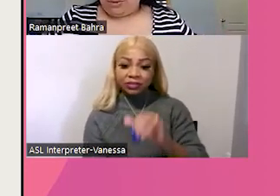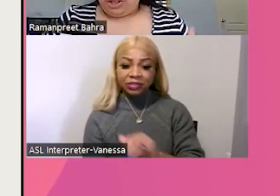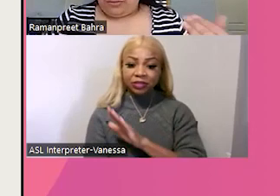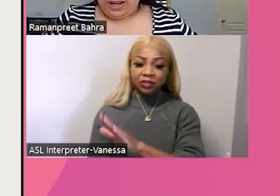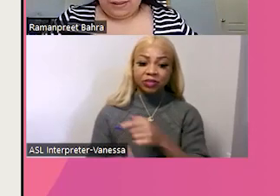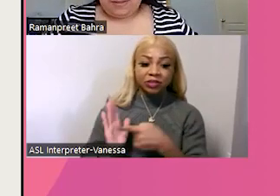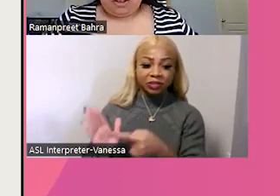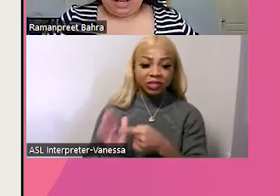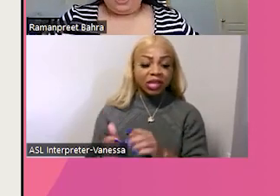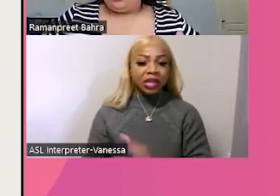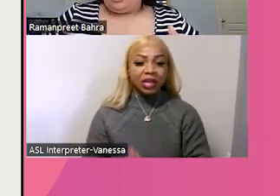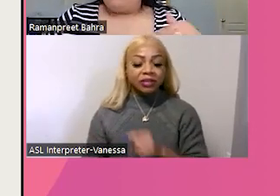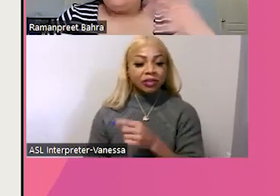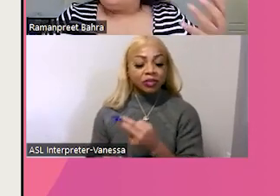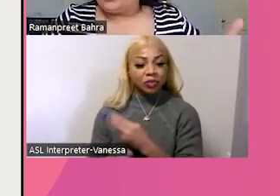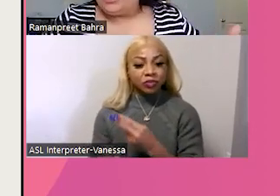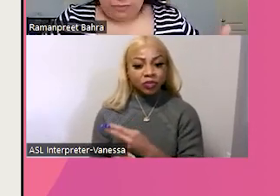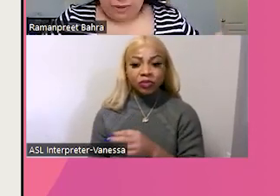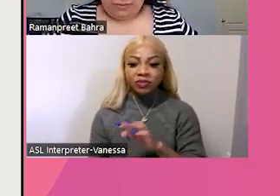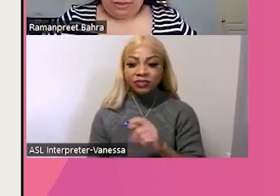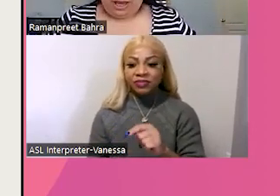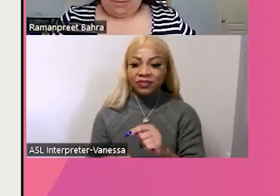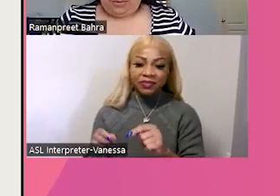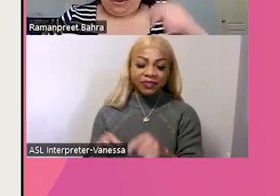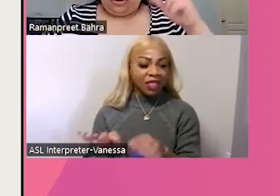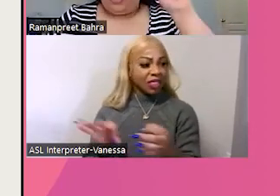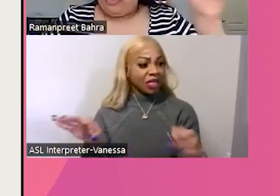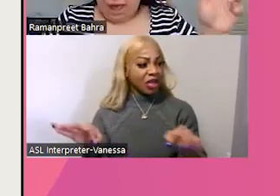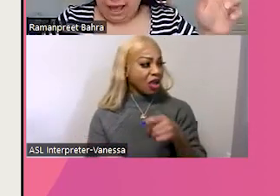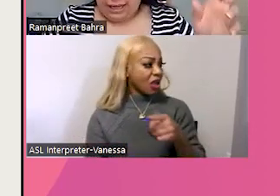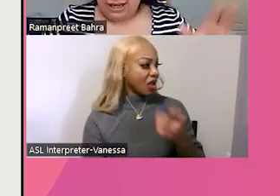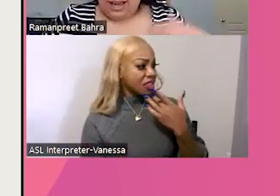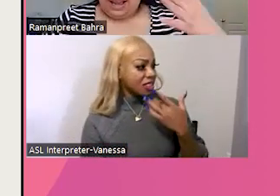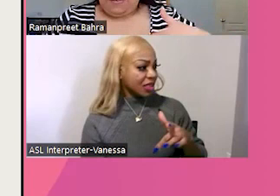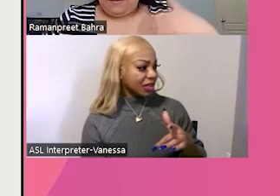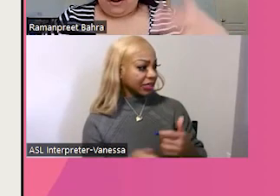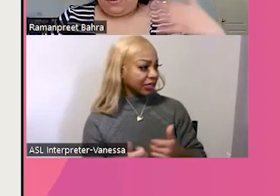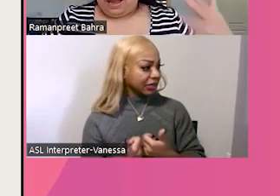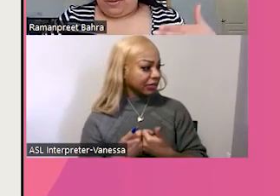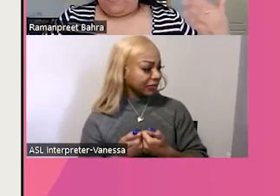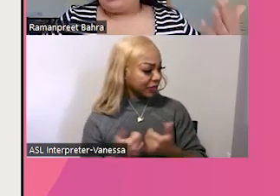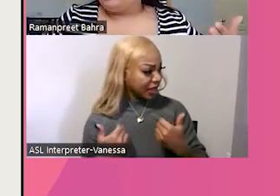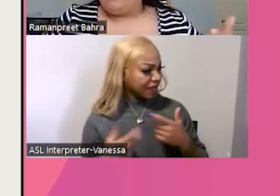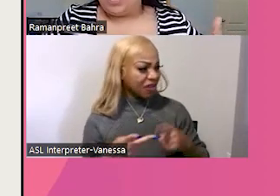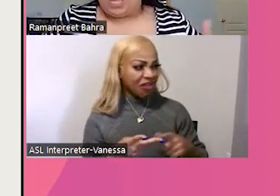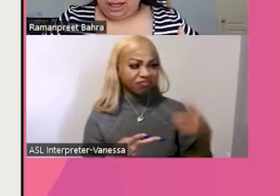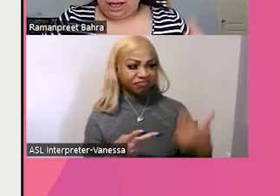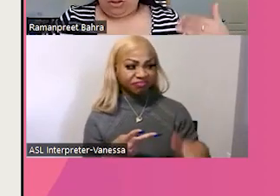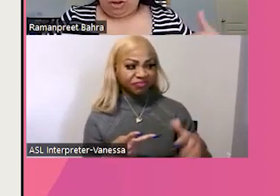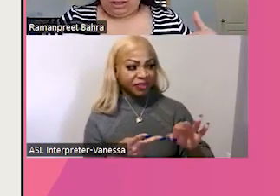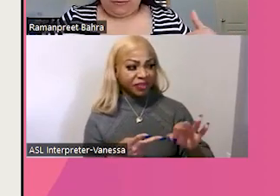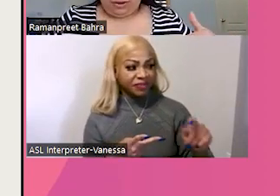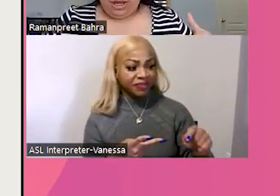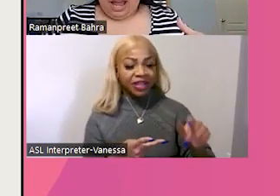contrôle. On utilise des phrases comme elle a de la chance d'être avec lui. Donc,